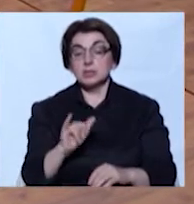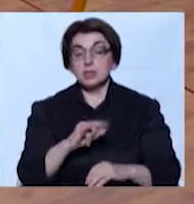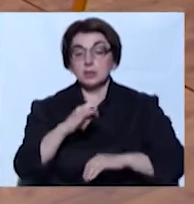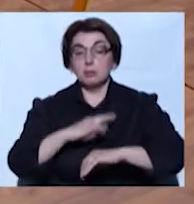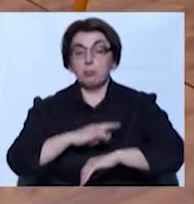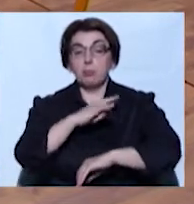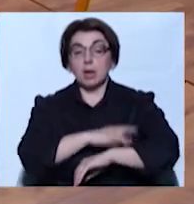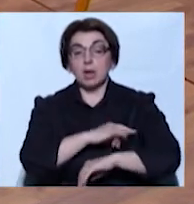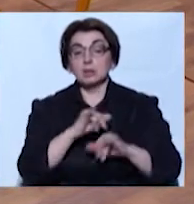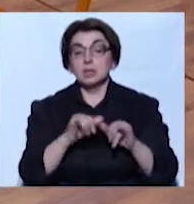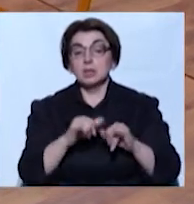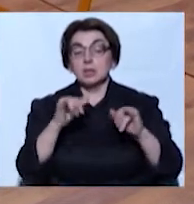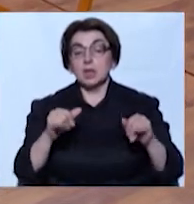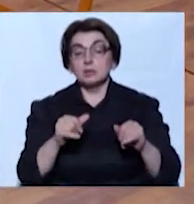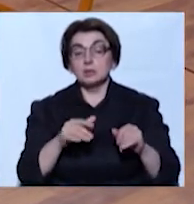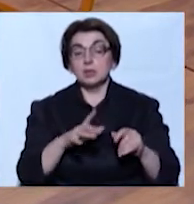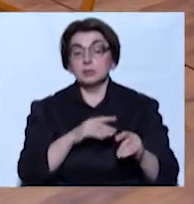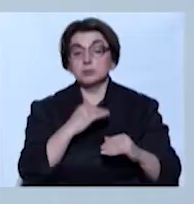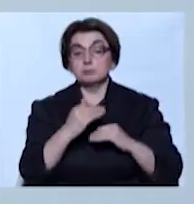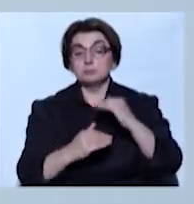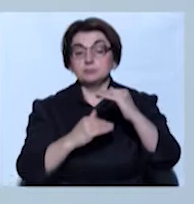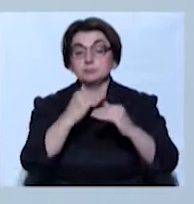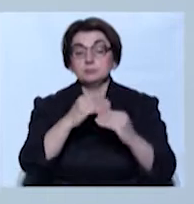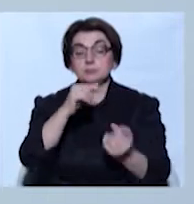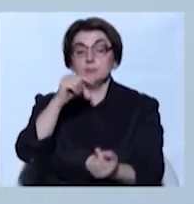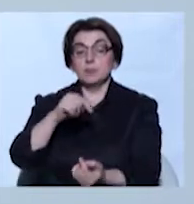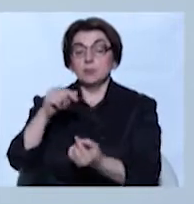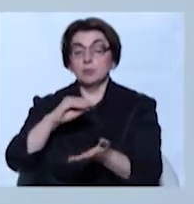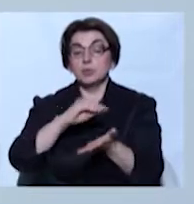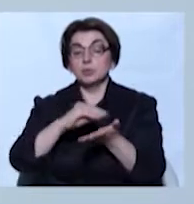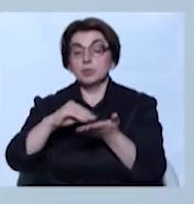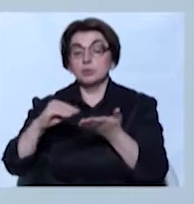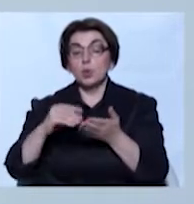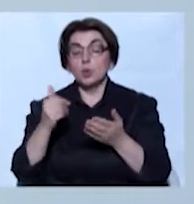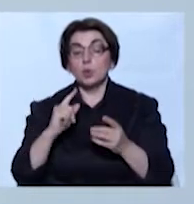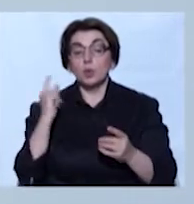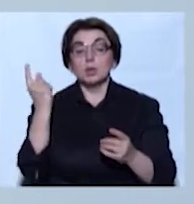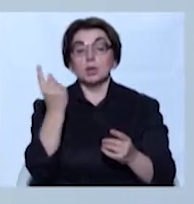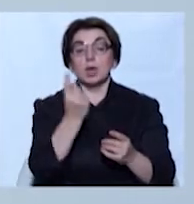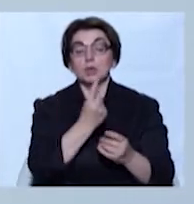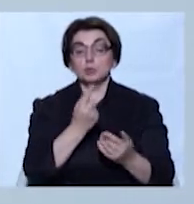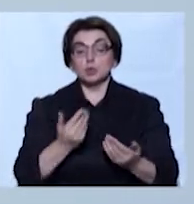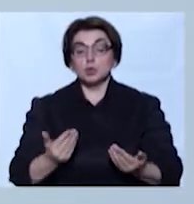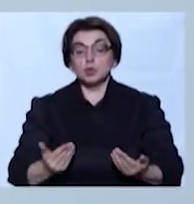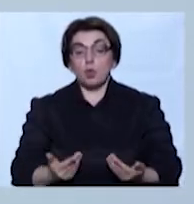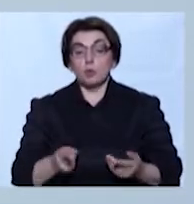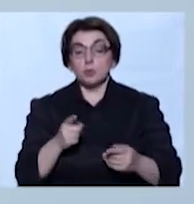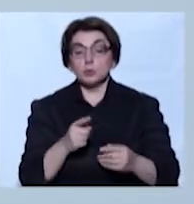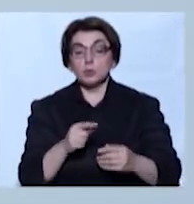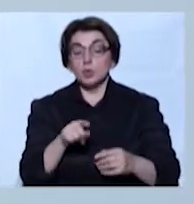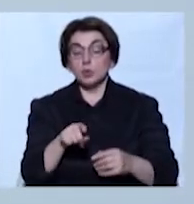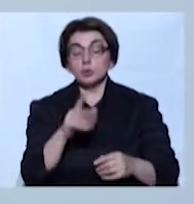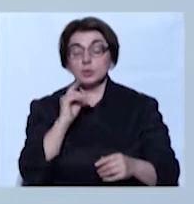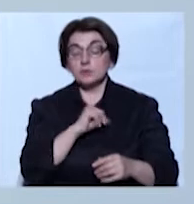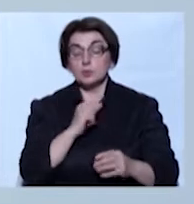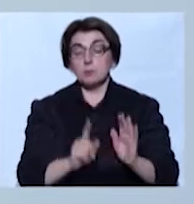ბაყაყის განვითარების სტადიების მიხედვით უნდა ჩავწეროთ, როგორ გარემოში ცხოვრობს ბაყაყი იმ სტადიაში, როდესაც